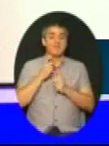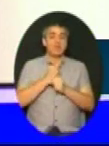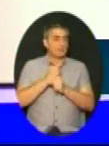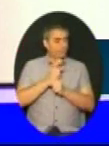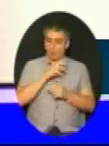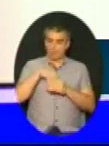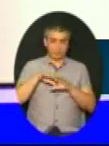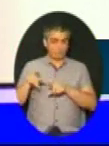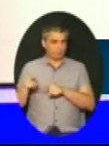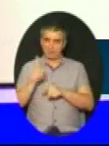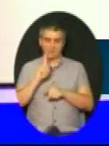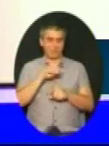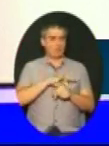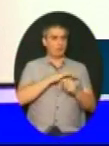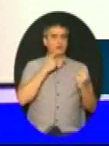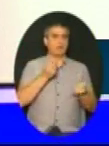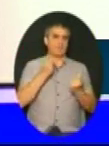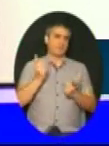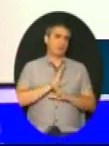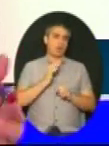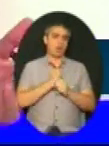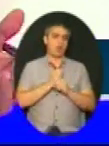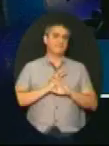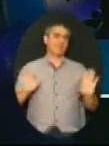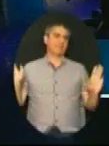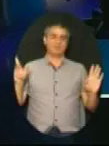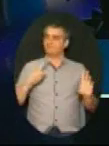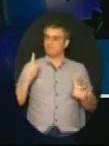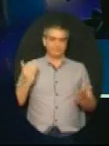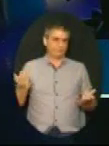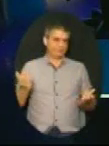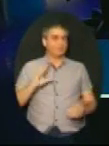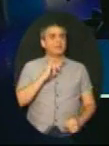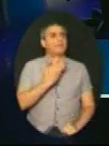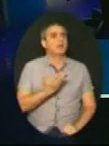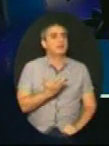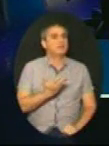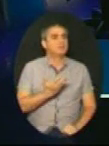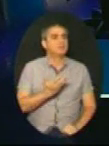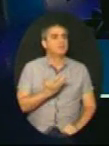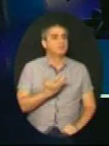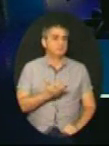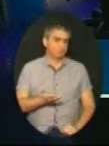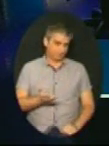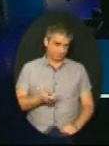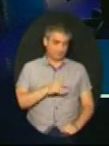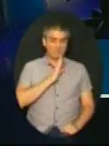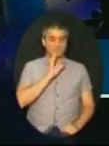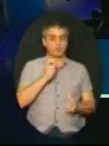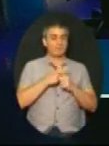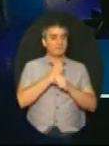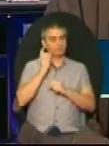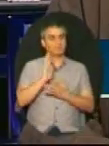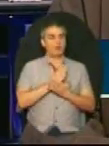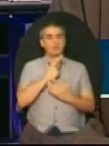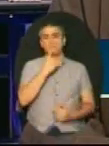גם לא בממשלה וגם לא מנהלת קמפיין, היא פשוט לא עובדת ולא מתאמ... מה כן? וכך זה נראה. הבעיה של מפלגת העבודה שהיא